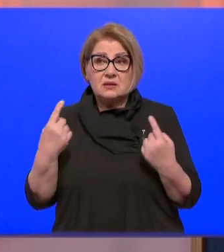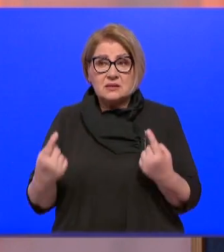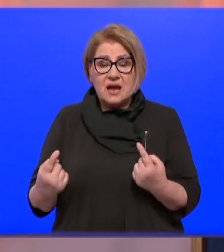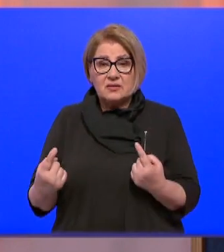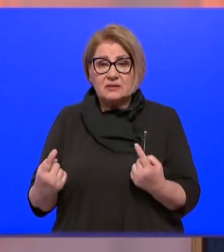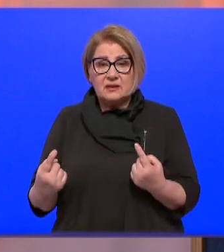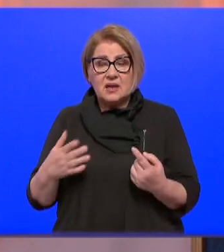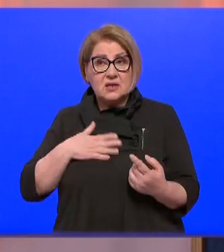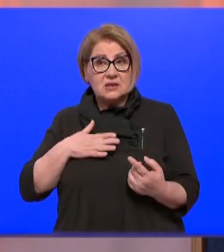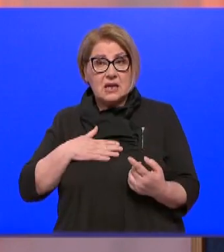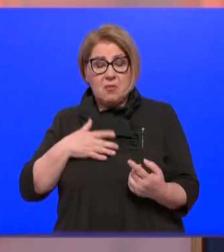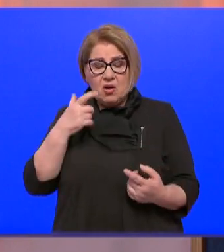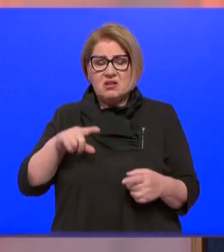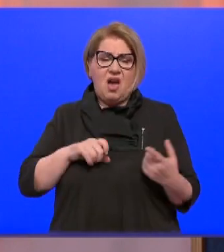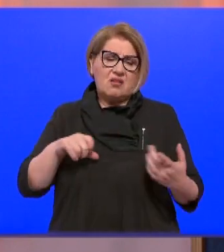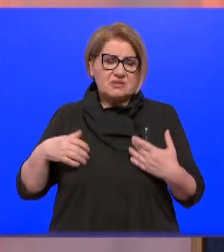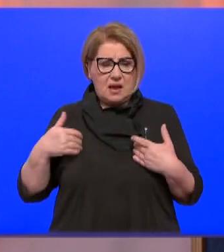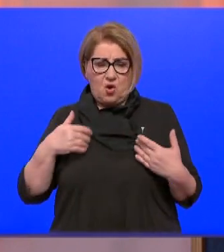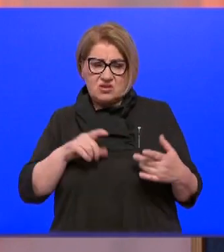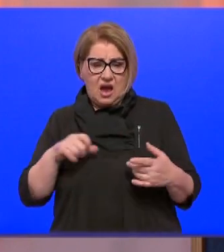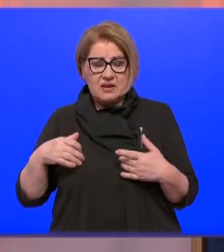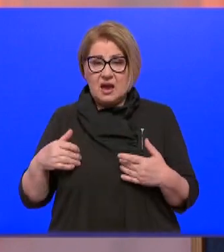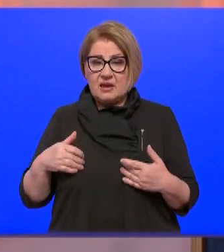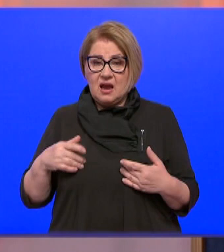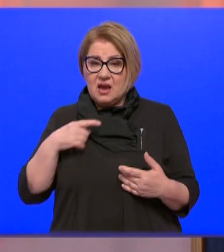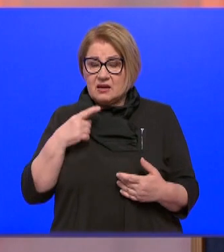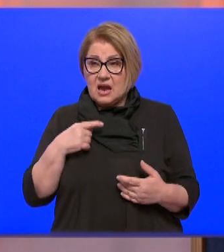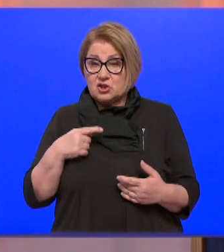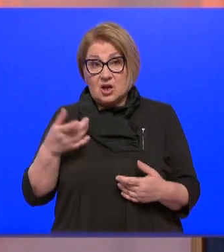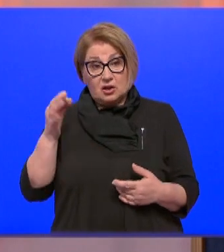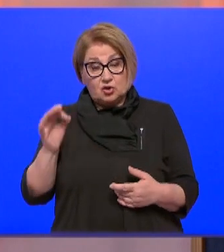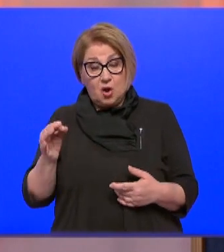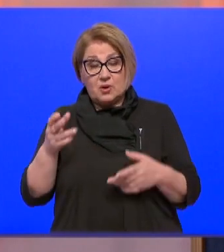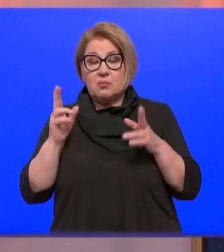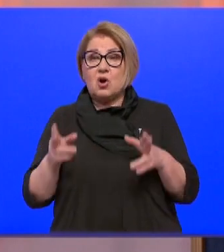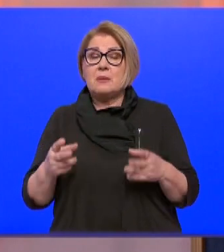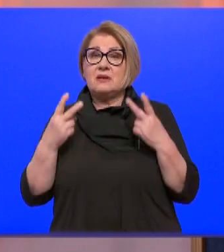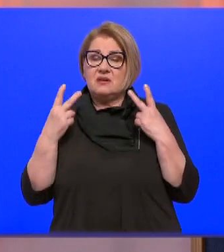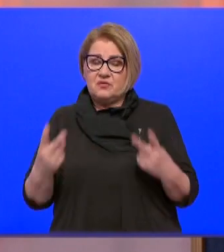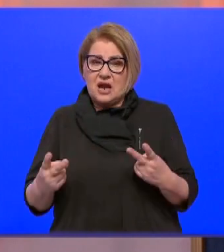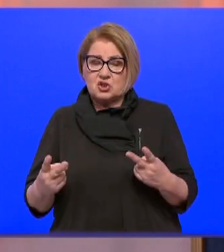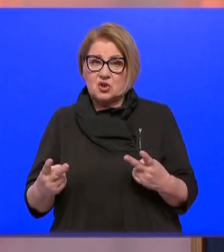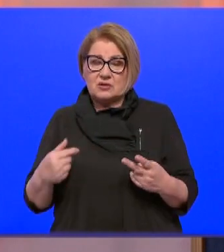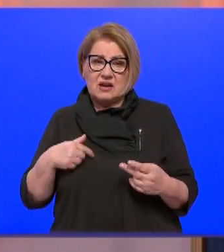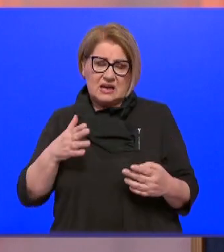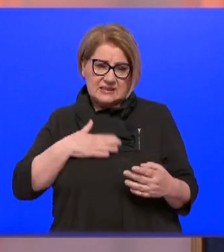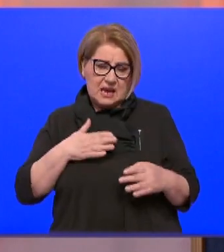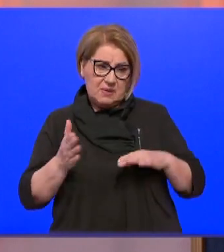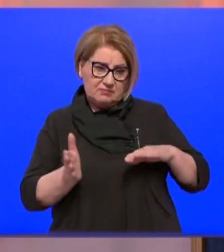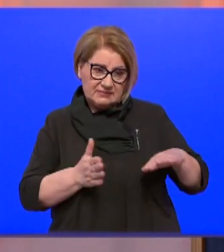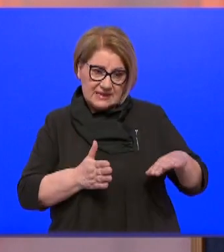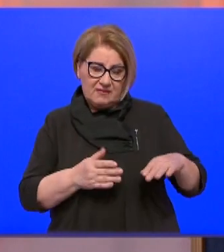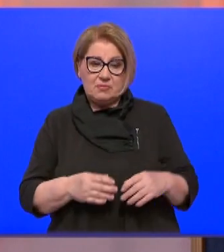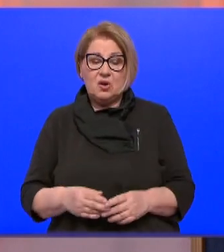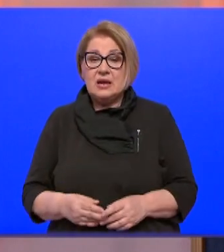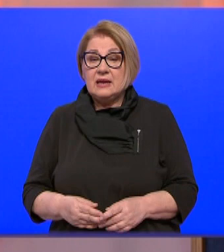negdje dolje svoj ego, nema ga, opće dobro mora biti uvijek važnije, ali onda zapravo oplemenjujemo i sebe. Kad